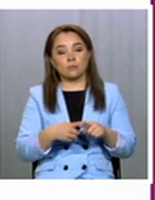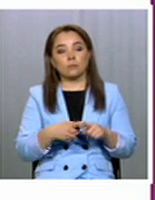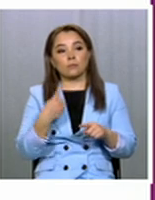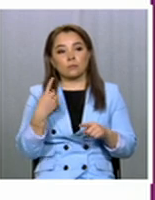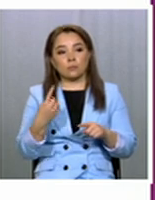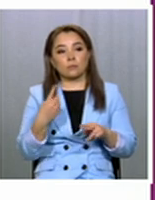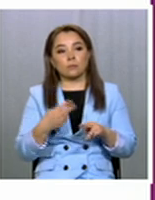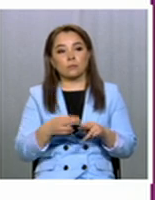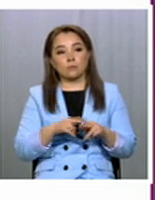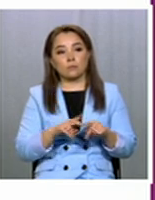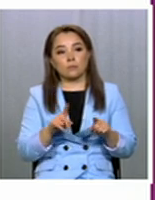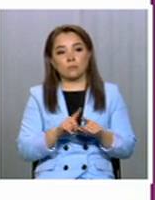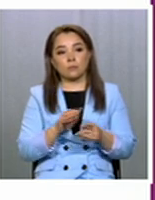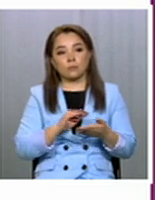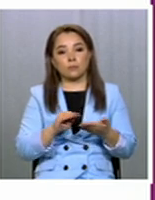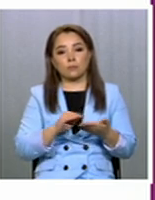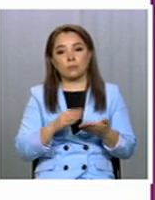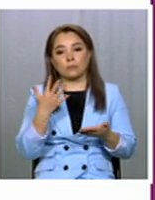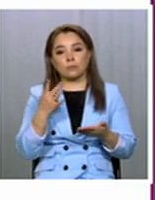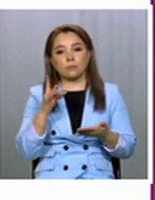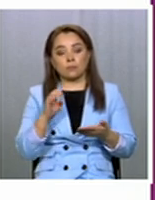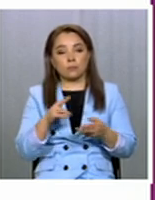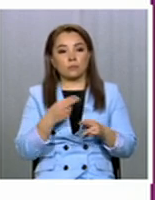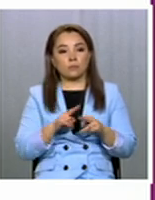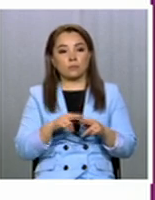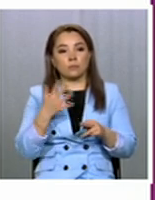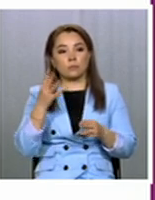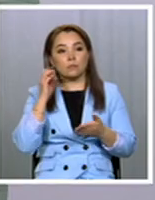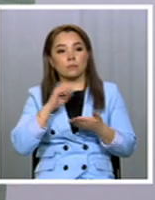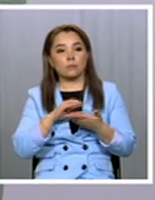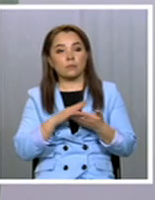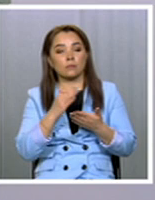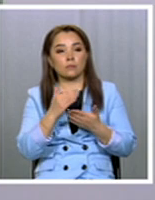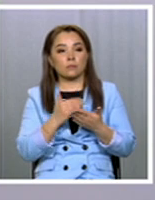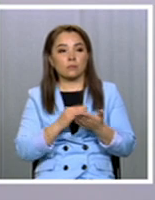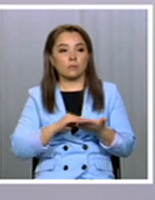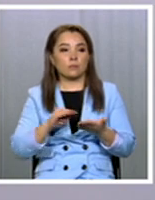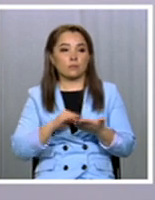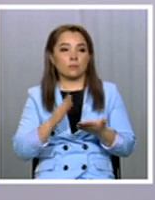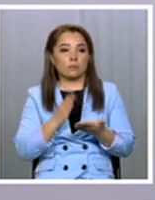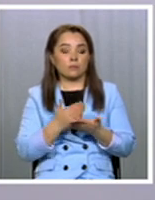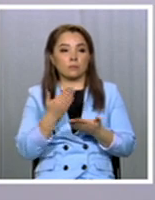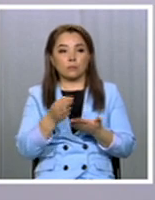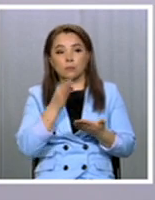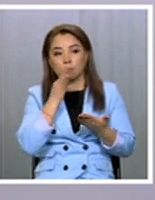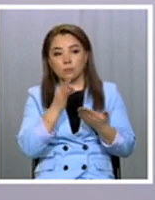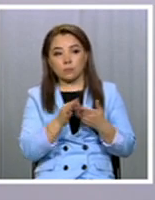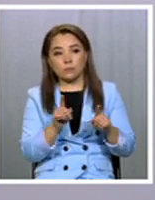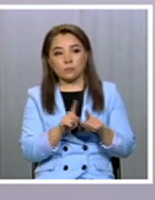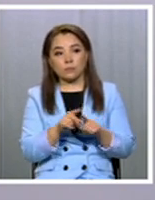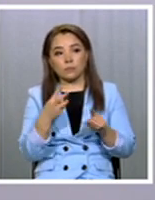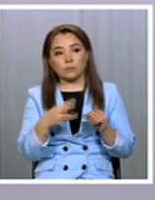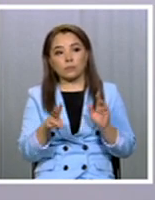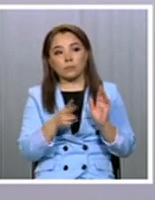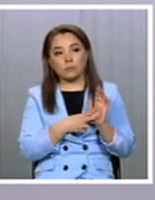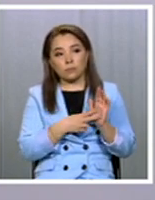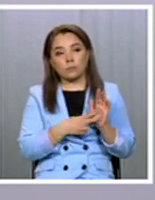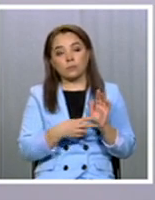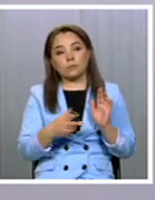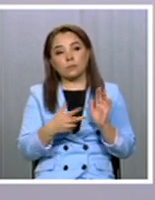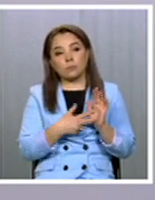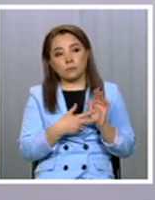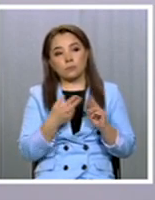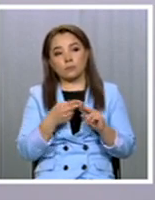алдым. Сонда 5 рет 5 деген тізбек пайда болады. Жауабын қарасақ, 37 және 8 деген